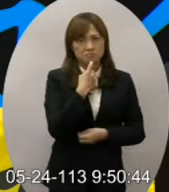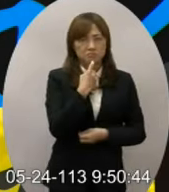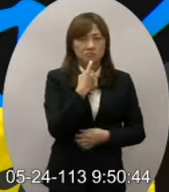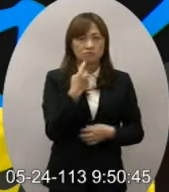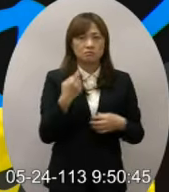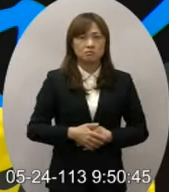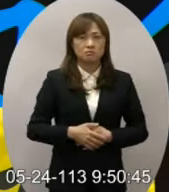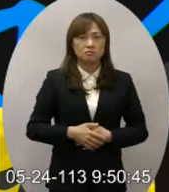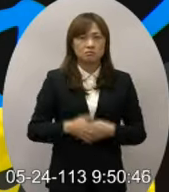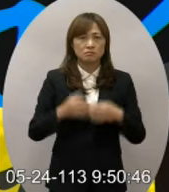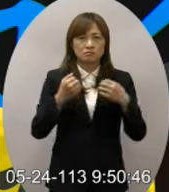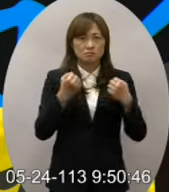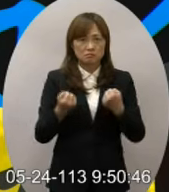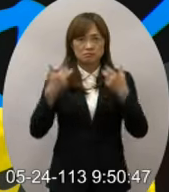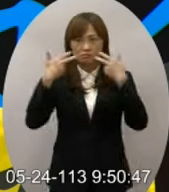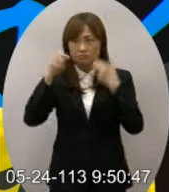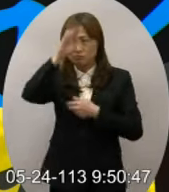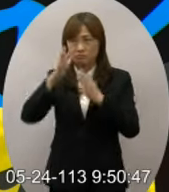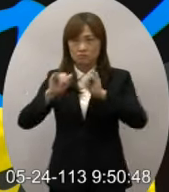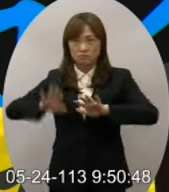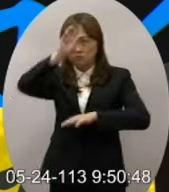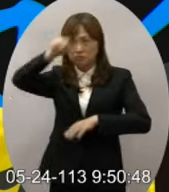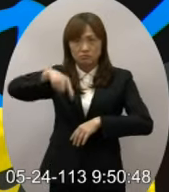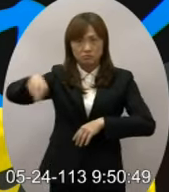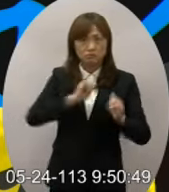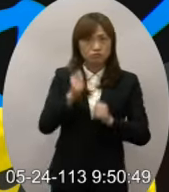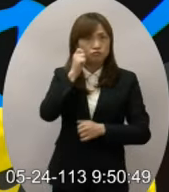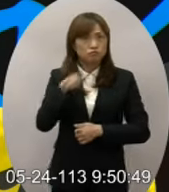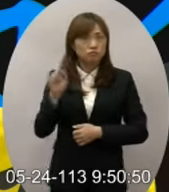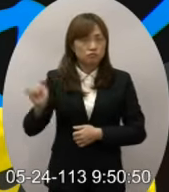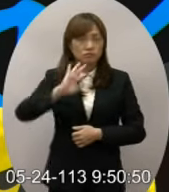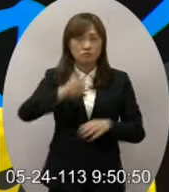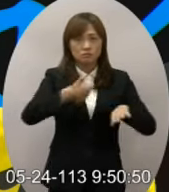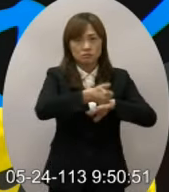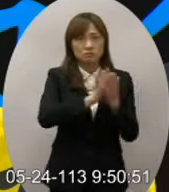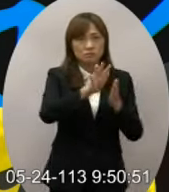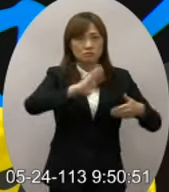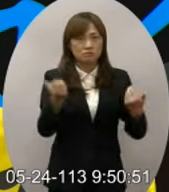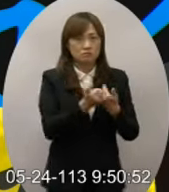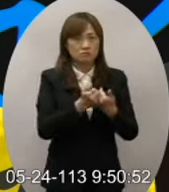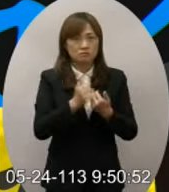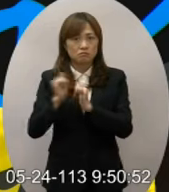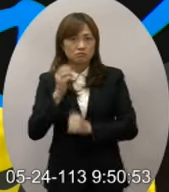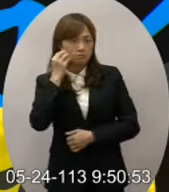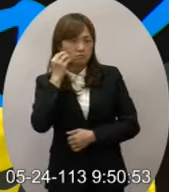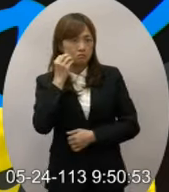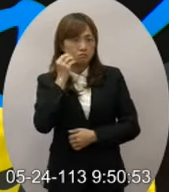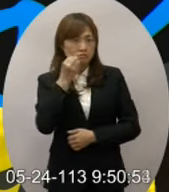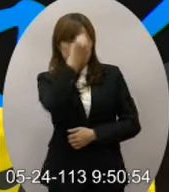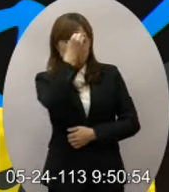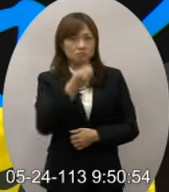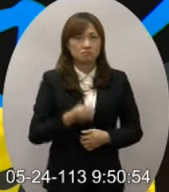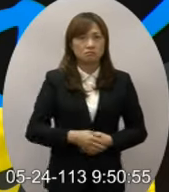党民进党是大家欣赏的，执政之后是大家唾弃的。我感觉，我相